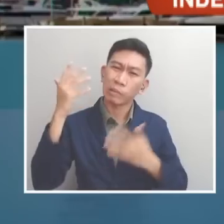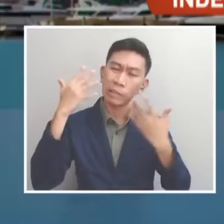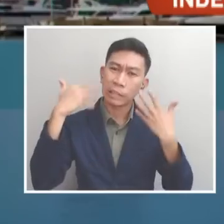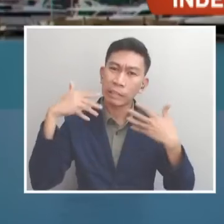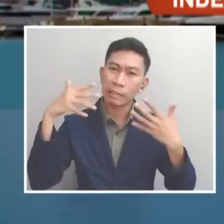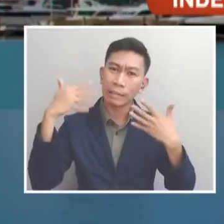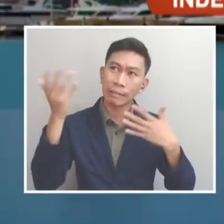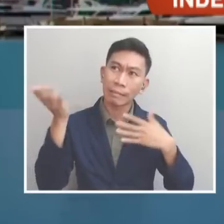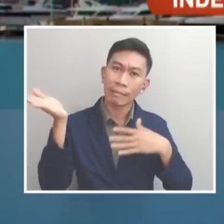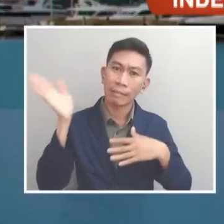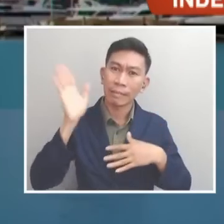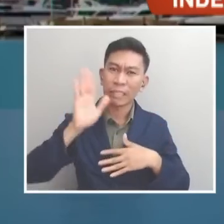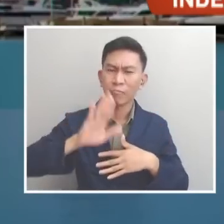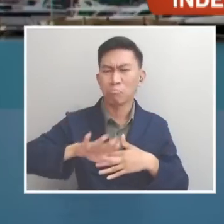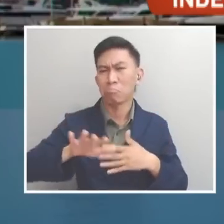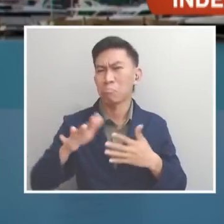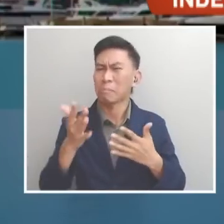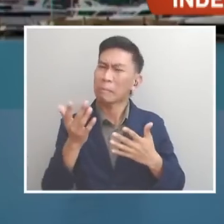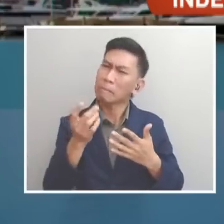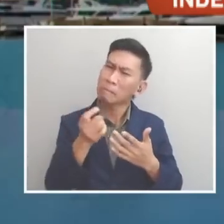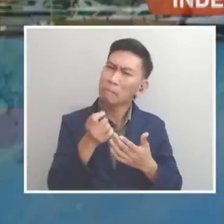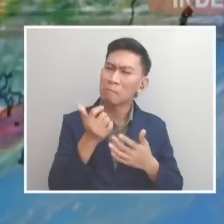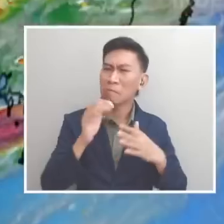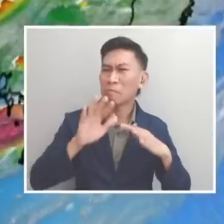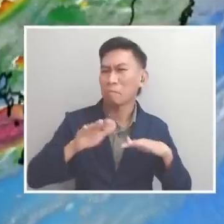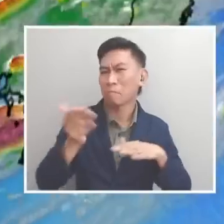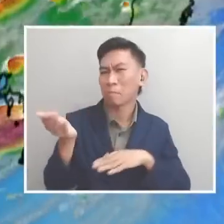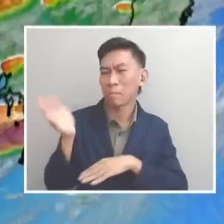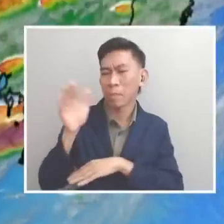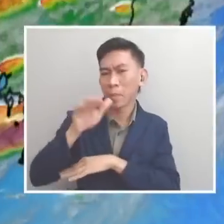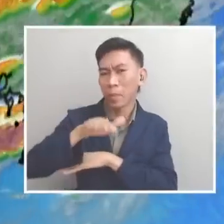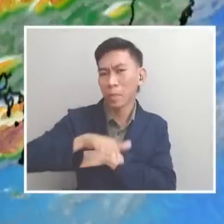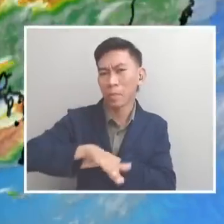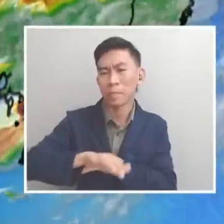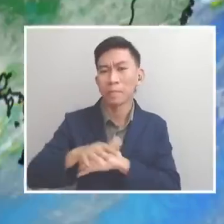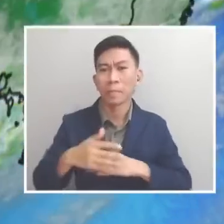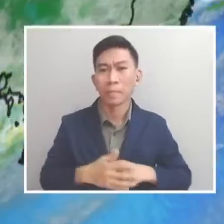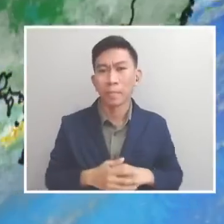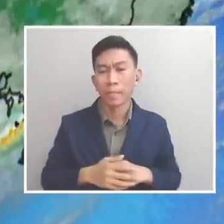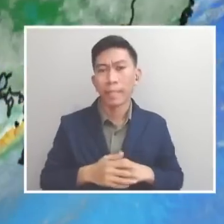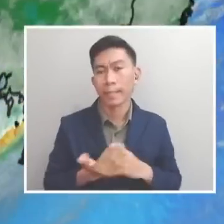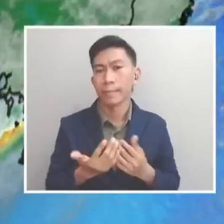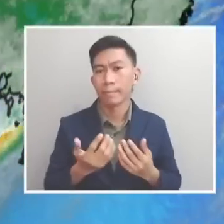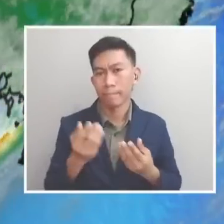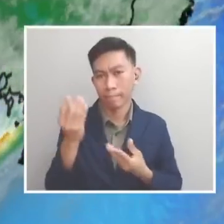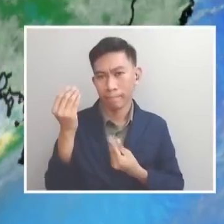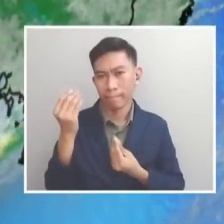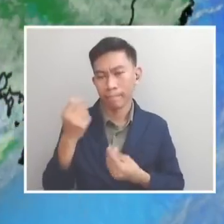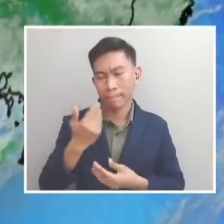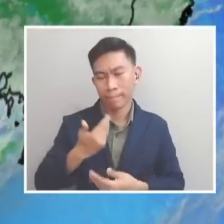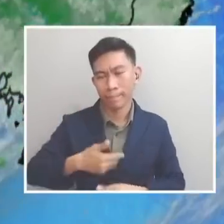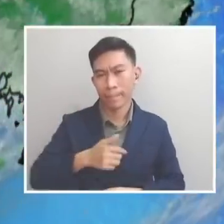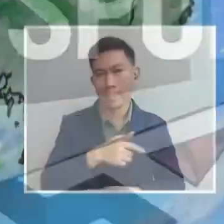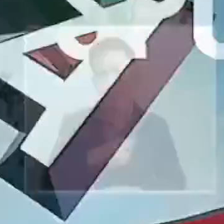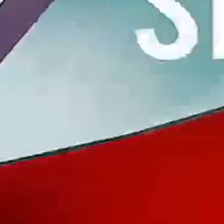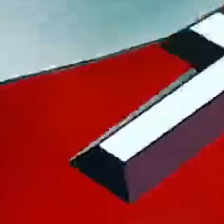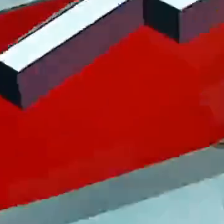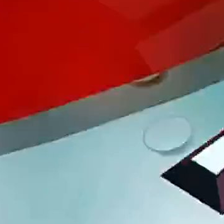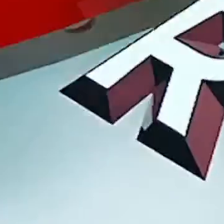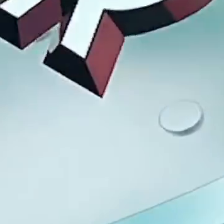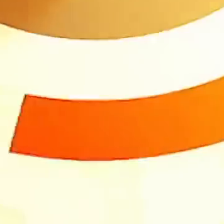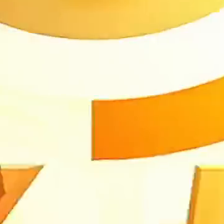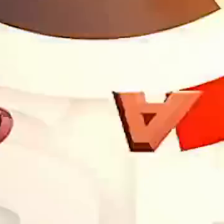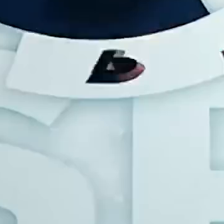ang tsansa ng pag-ulan hanggang sa gabi. Yan po ang update sa lagay ng panahon. Ako po si Ariel Rojas. Ingat kapamilya!